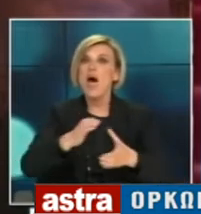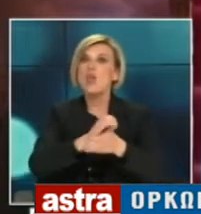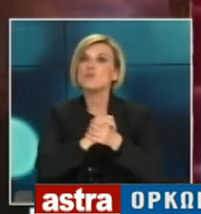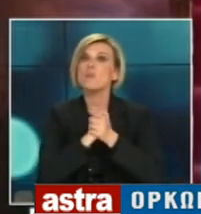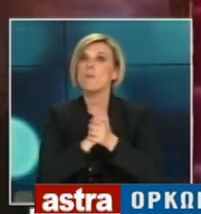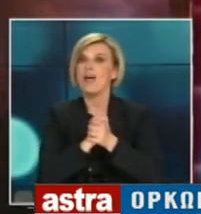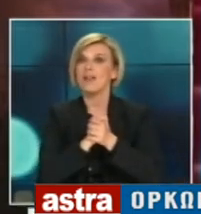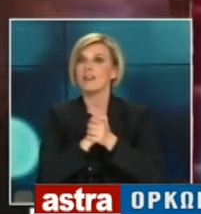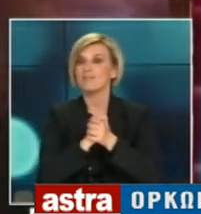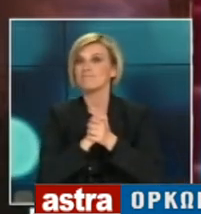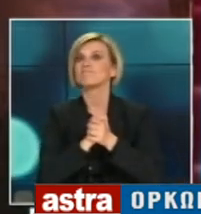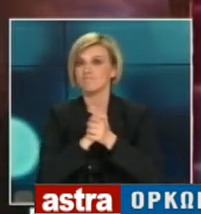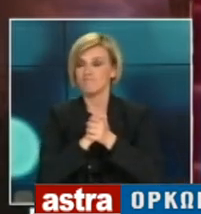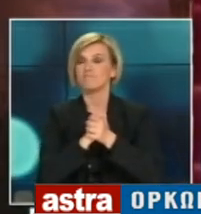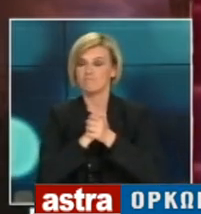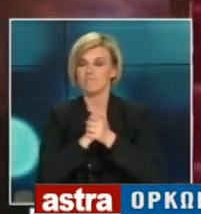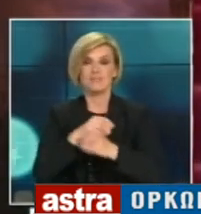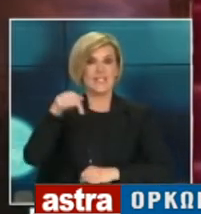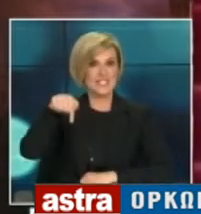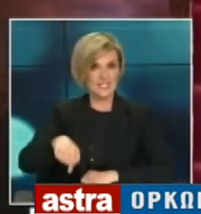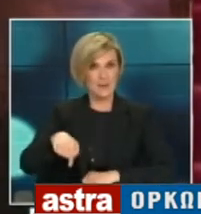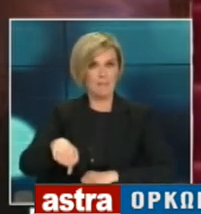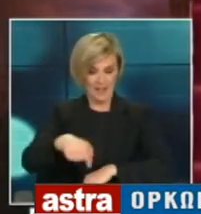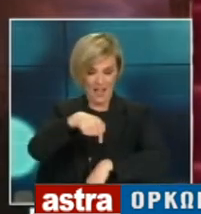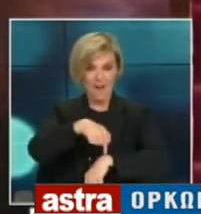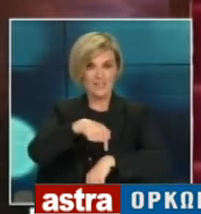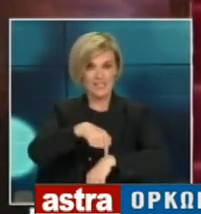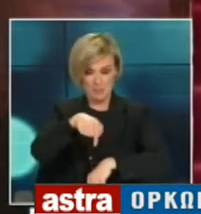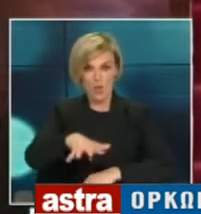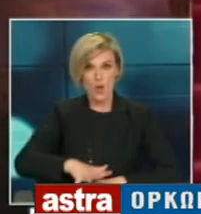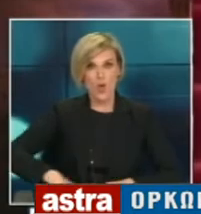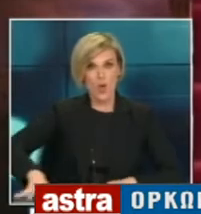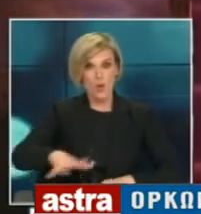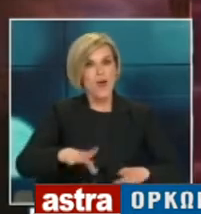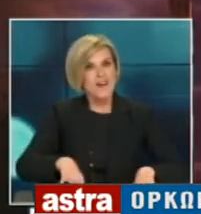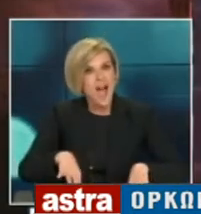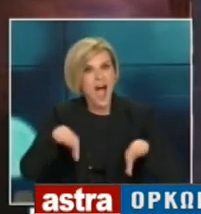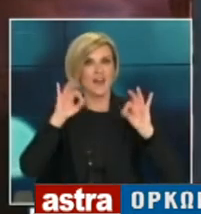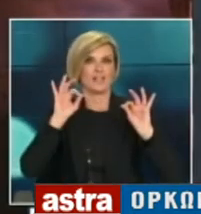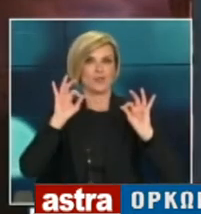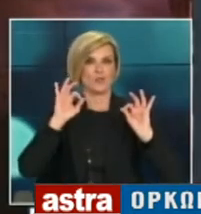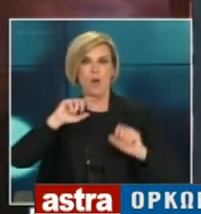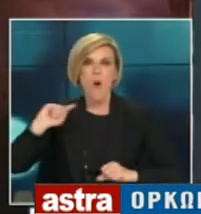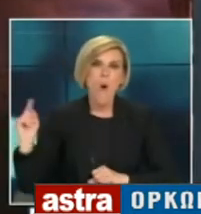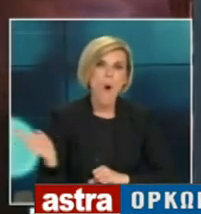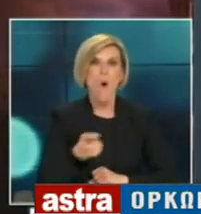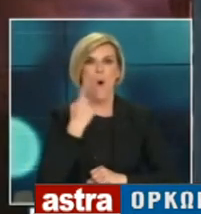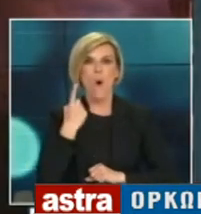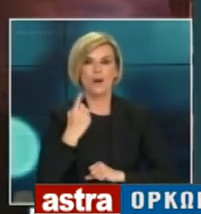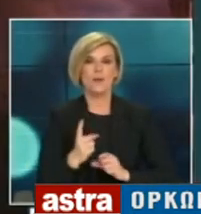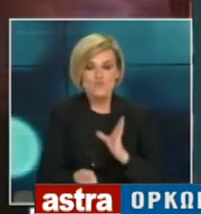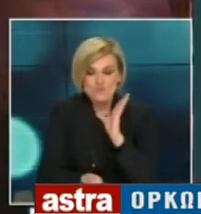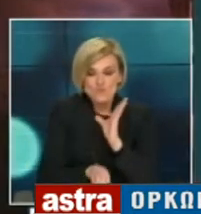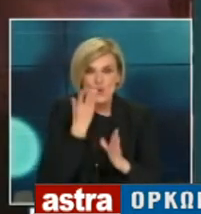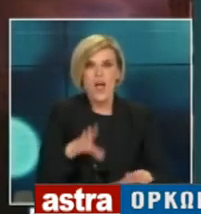λοιπόν, σήμερα, σε αυτή τη στιγμή, σε αυτό το μέρος, ας ξεκινήσουμε από την αρχή. Όλοι μας, ας κάνουμε μια νέα